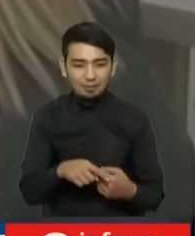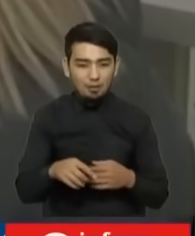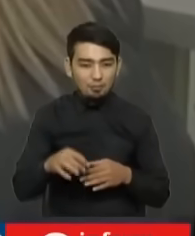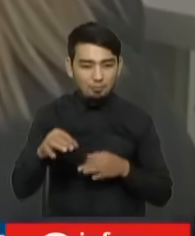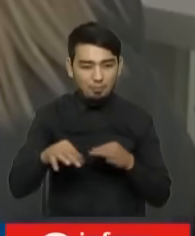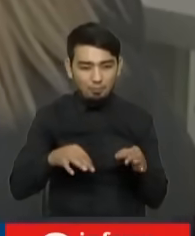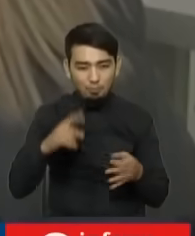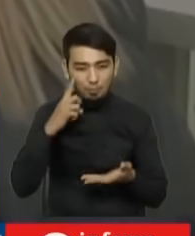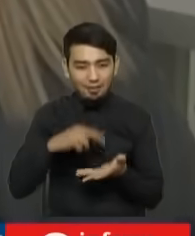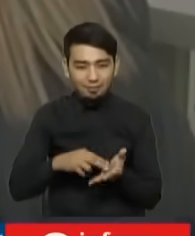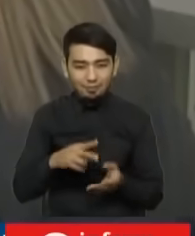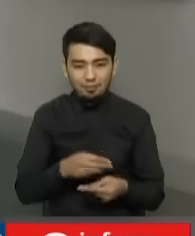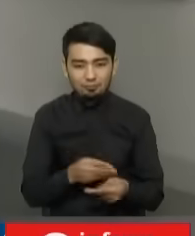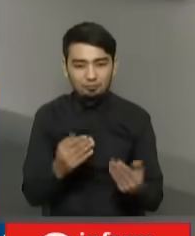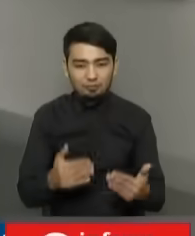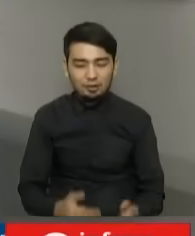беріледі.